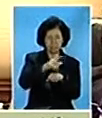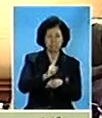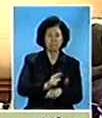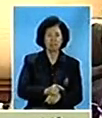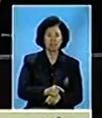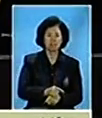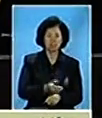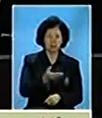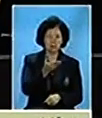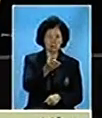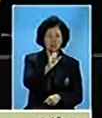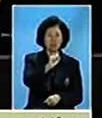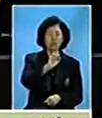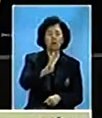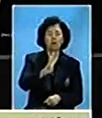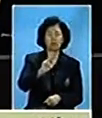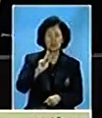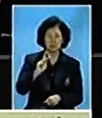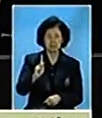จเชิญนะ